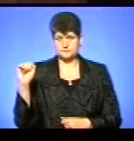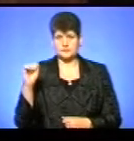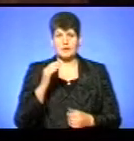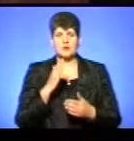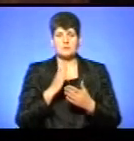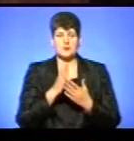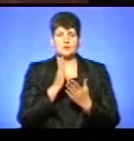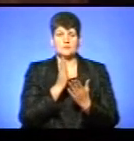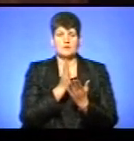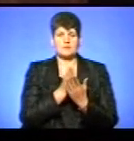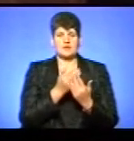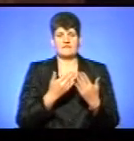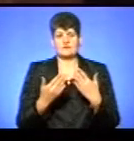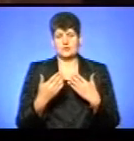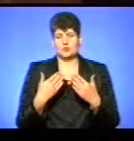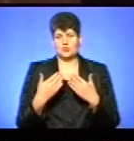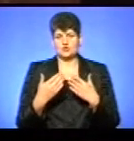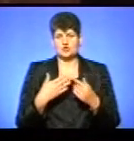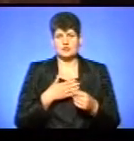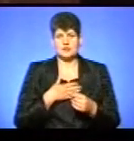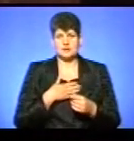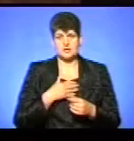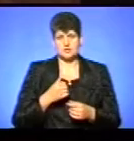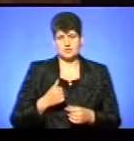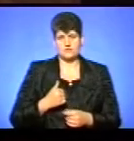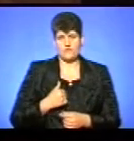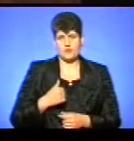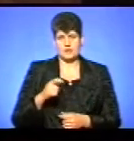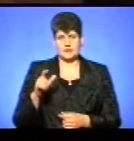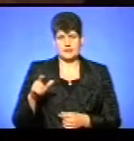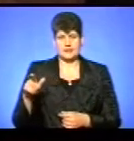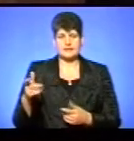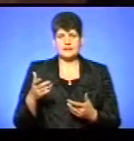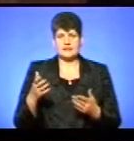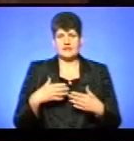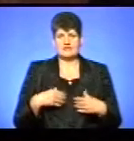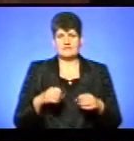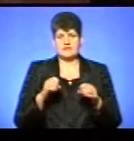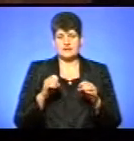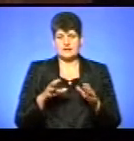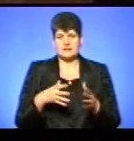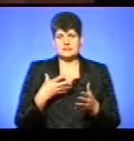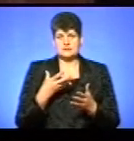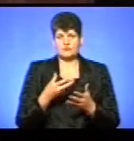мають пряме відношення ті наші воїни, які віддали своє